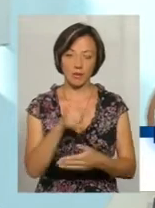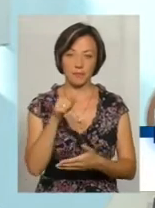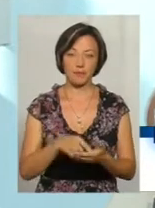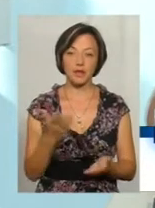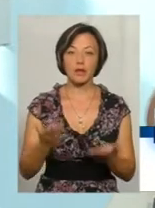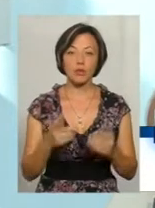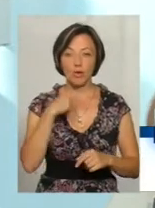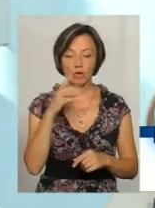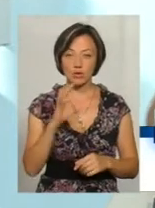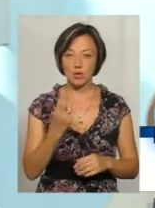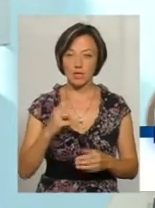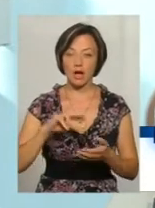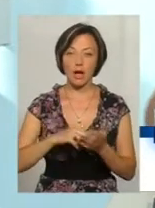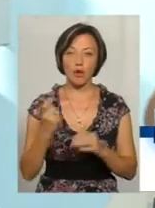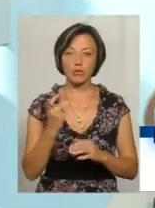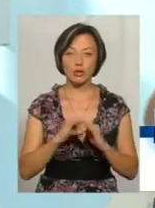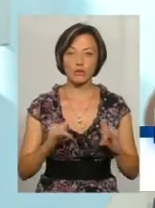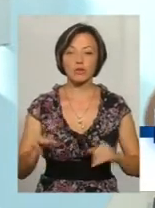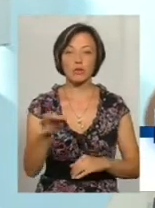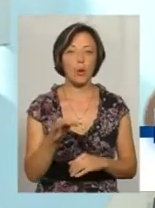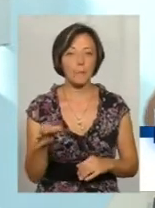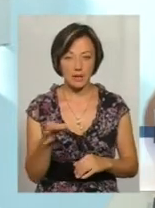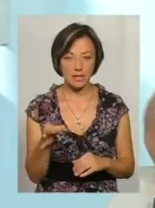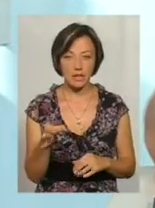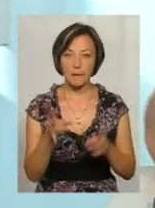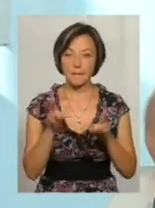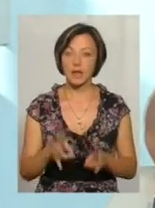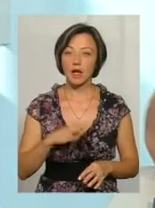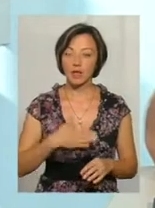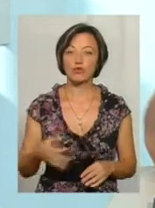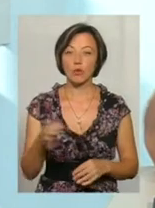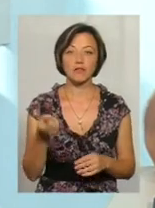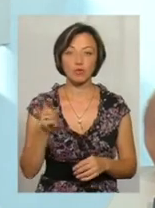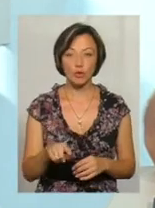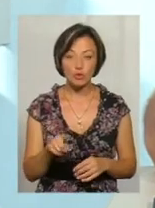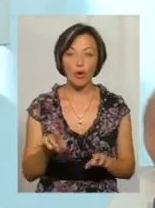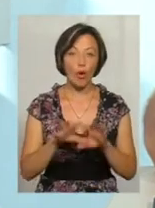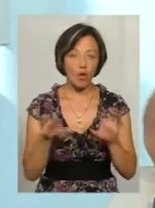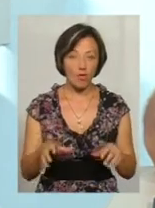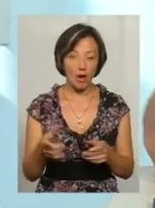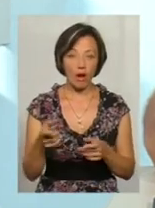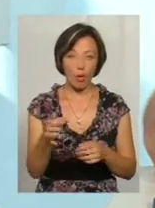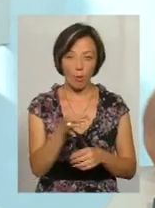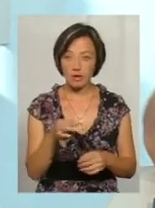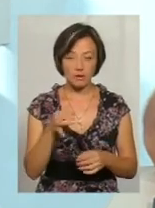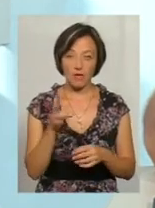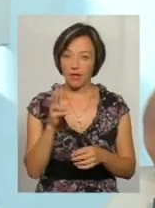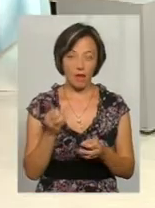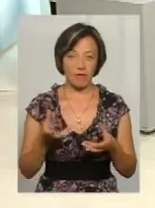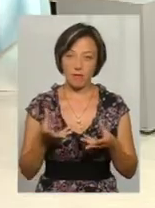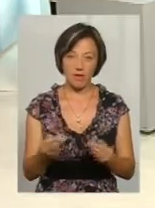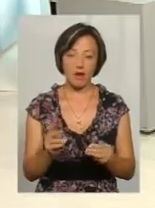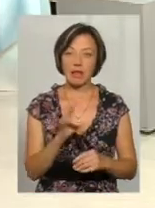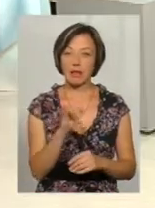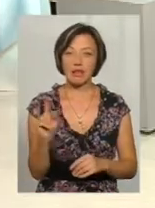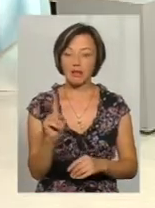Якщо ми говоримо соціально-економічний розвиток області, так. Біда нашої області в тому, що Куйнічук не впливає в області практично